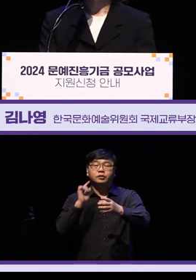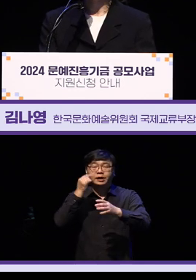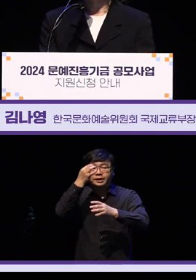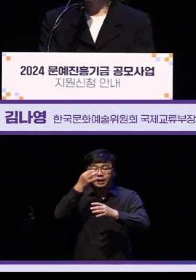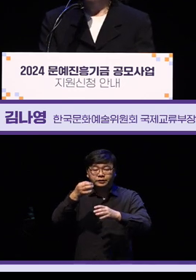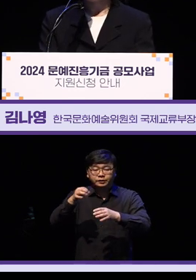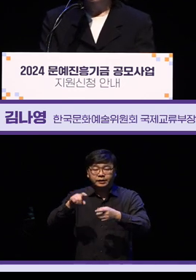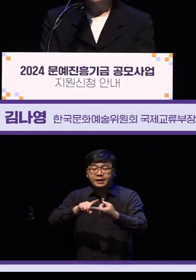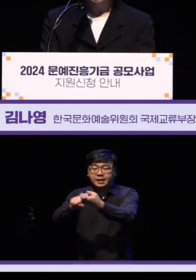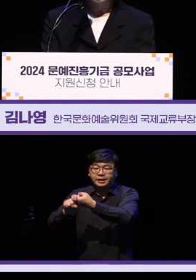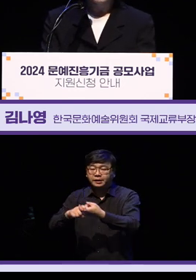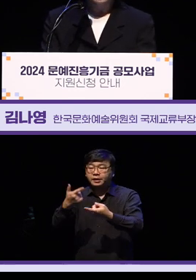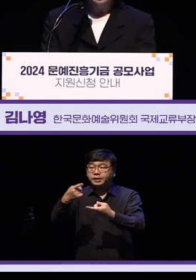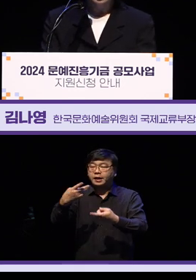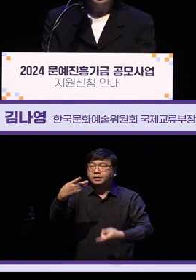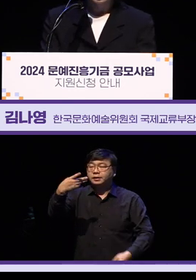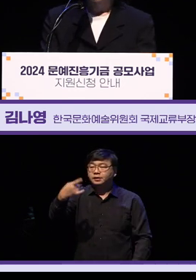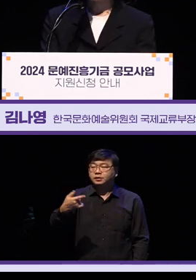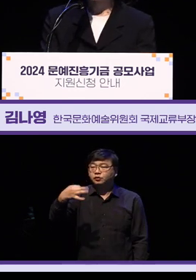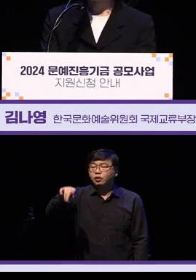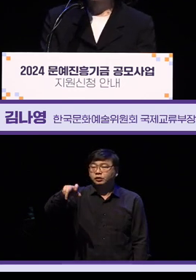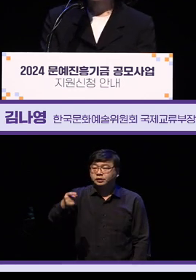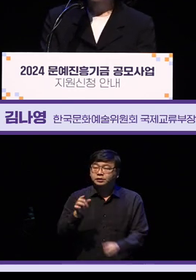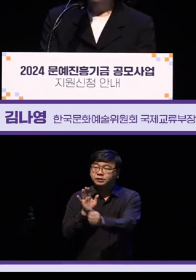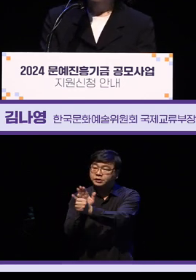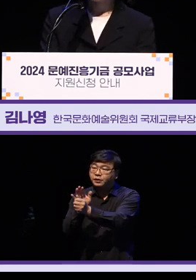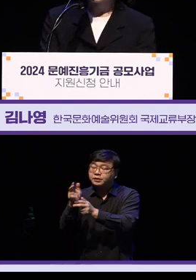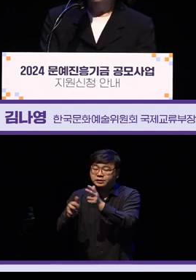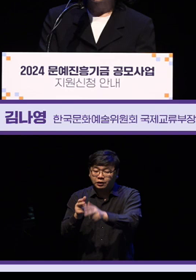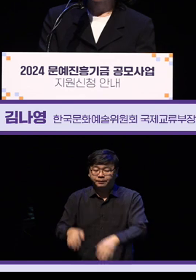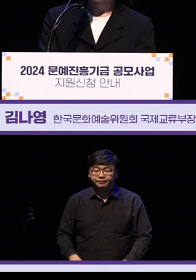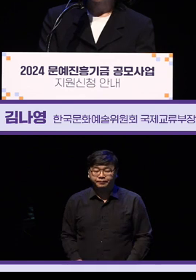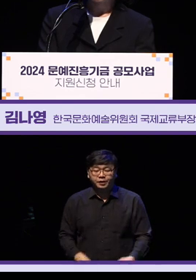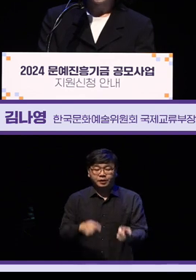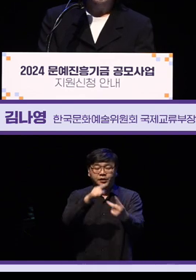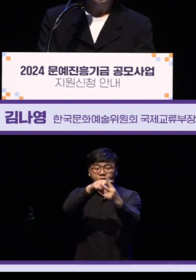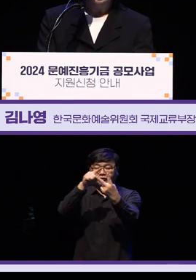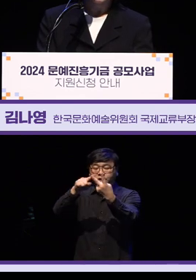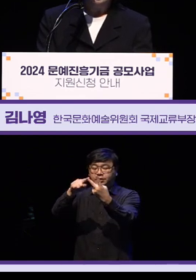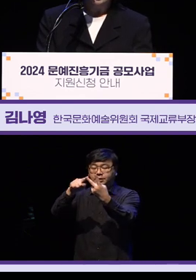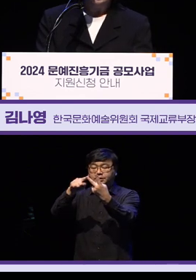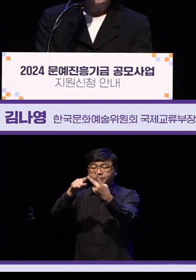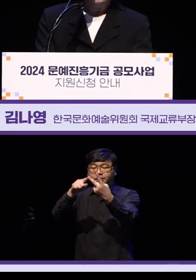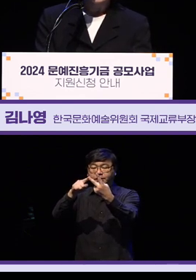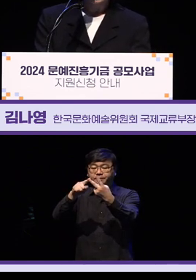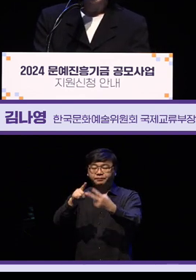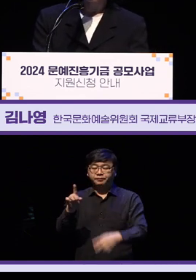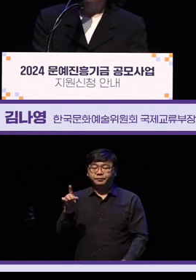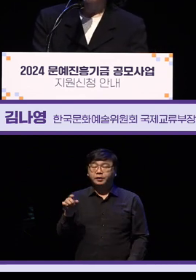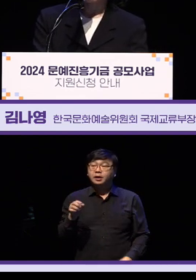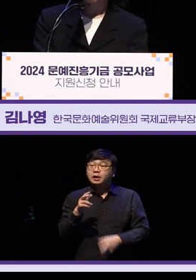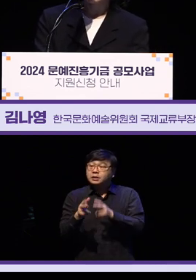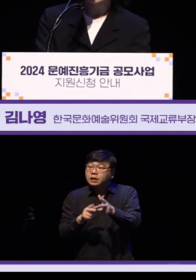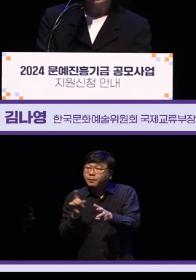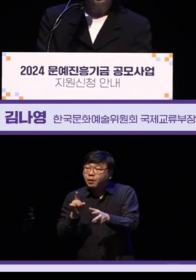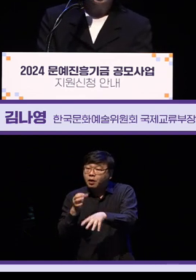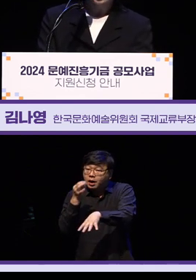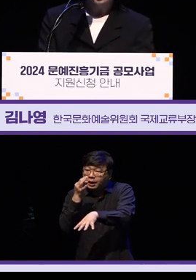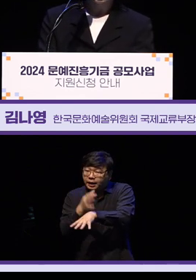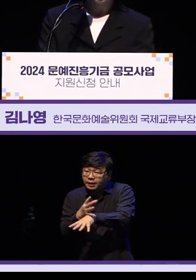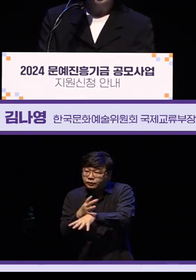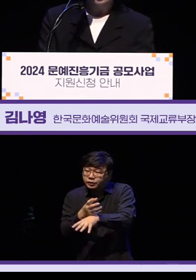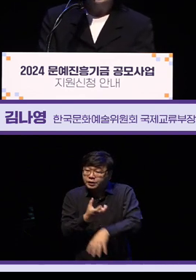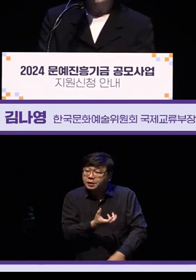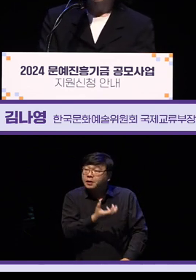국제예술 네트워크 지원 사업입니다 보시는 대로 두 가지 유형으로 나누어집니다이 사업은 단순